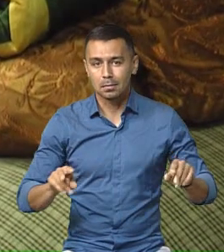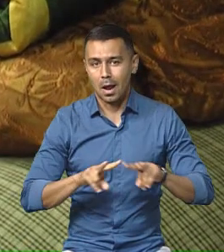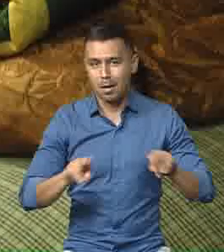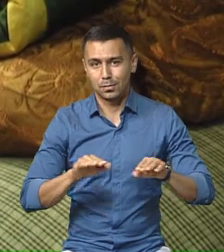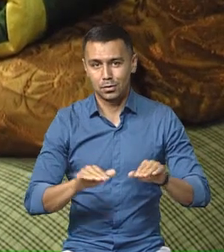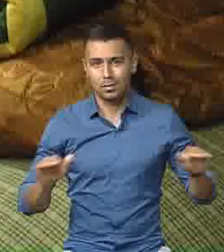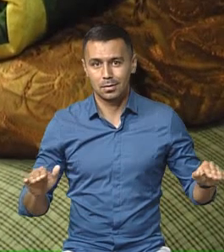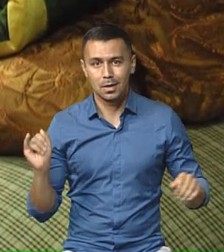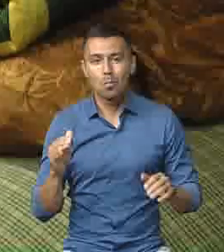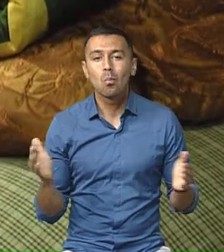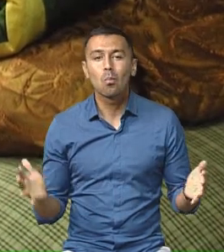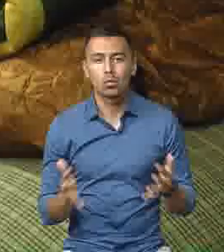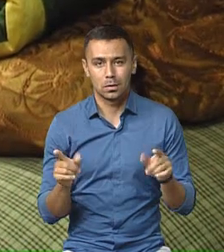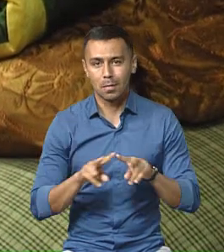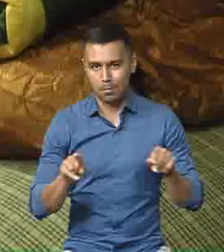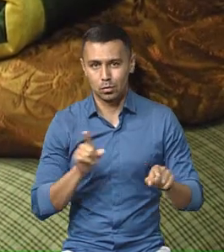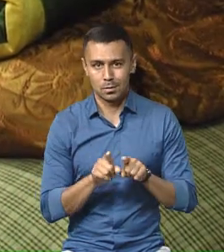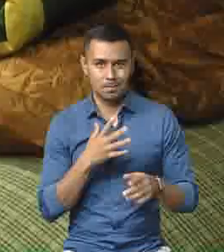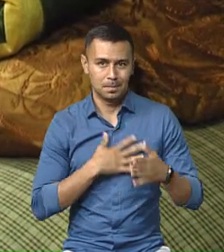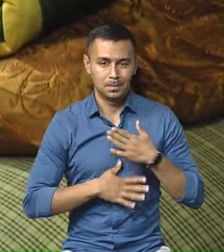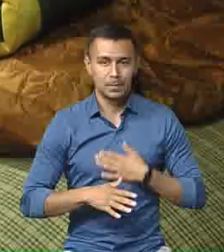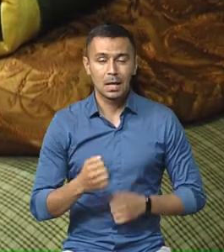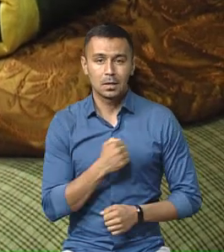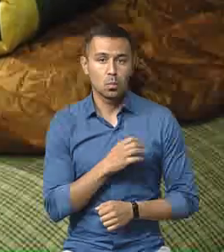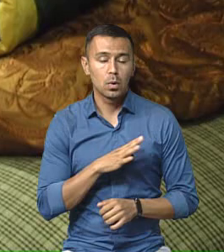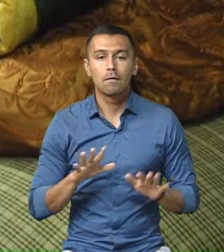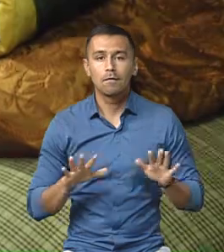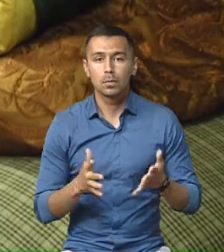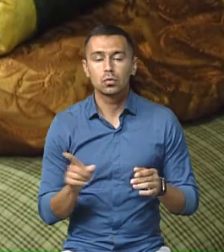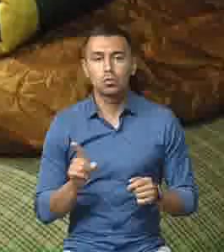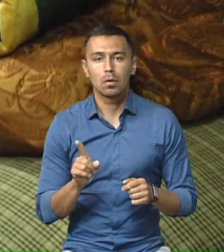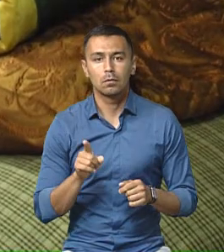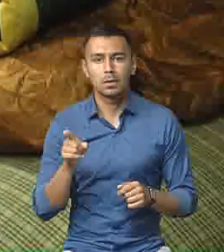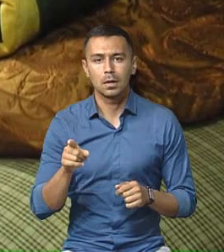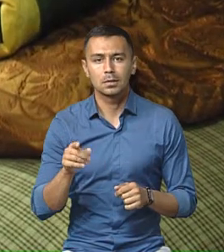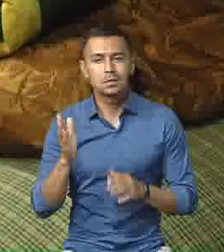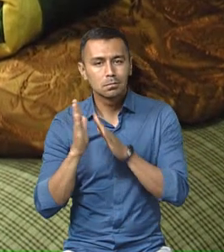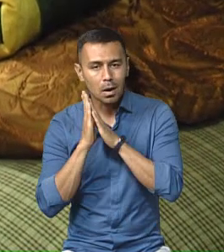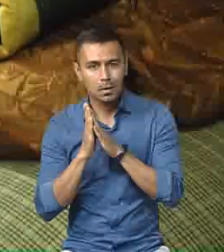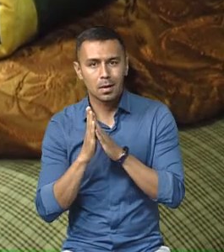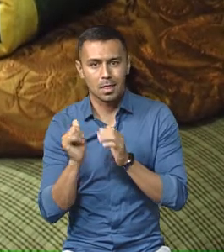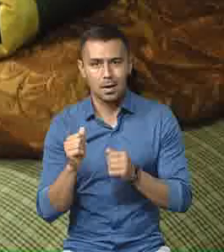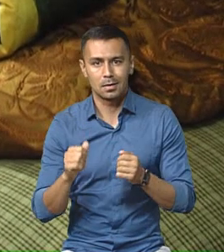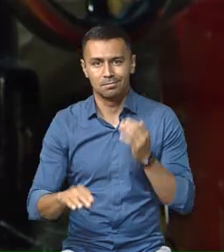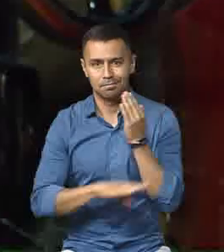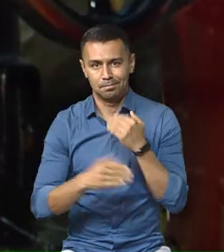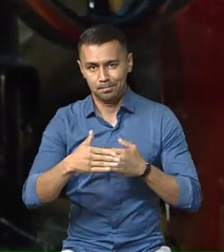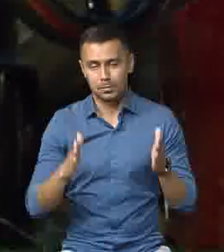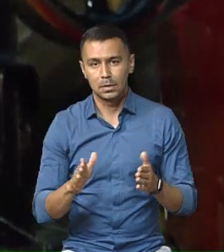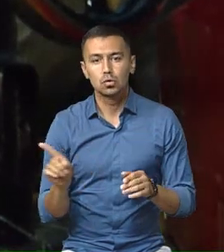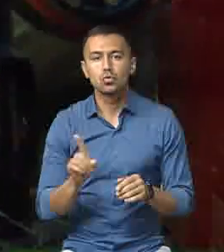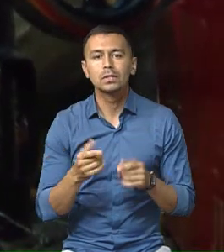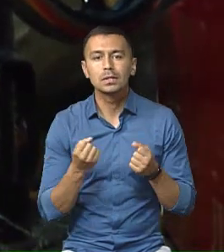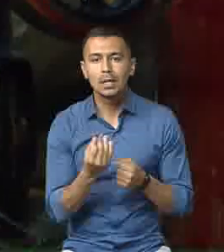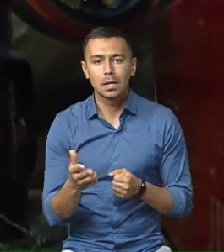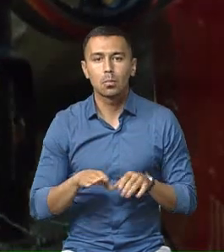і подушкам, як діти. Ну, на жаль, були випадки, що вони навіть на палітах спали. За її словами, чого, скільки пошили